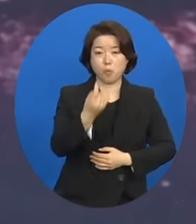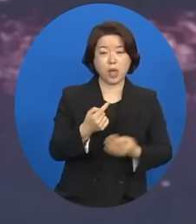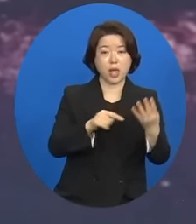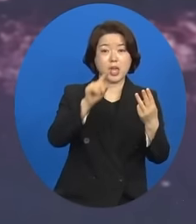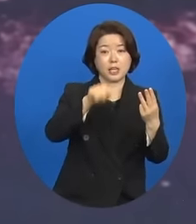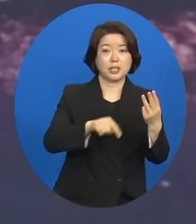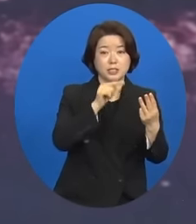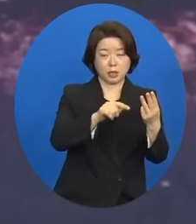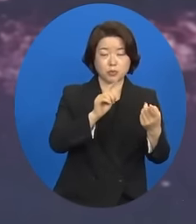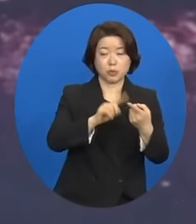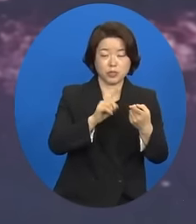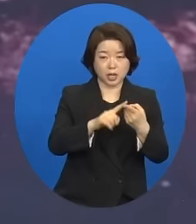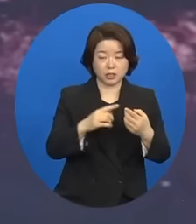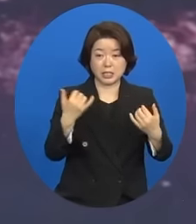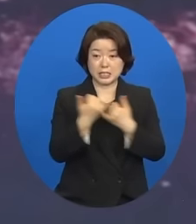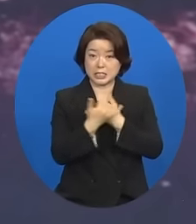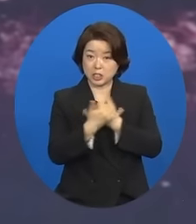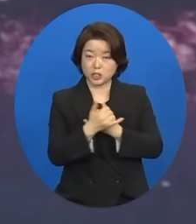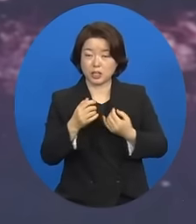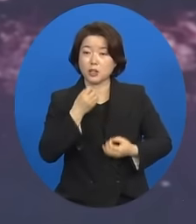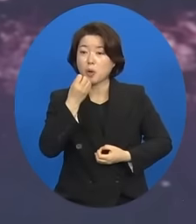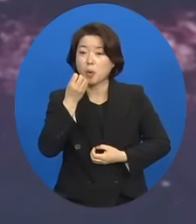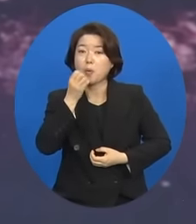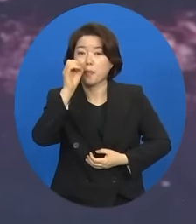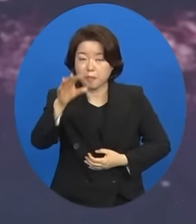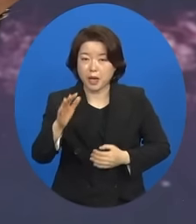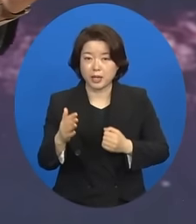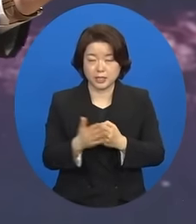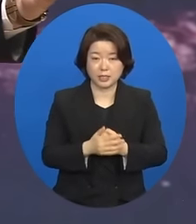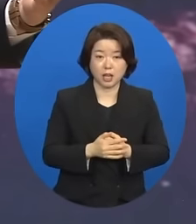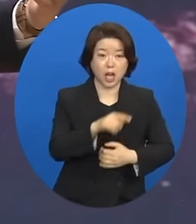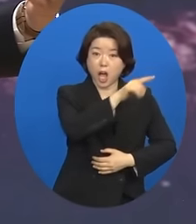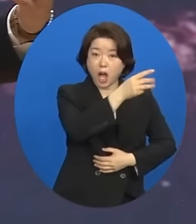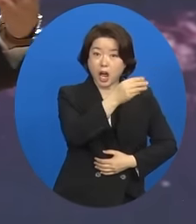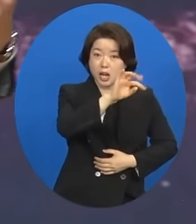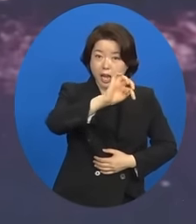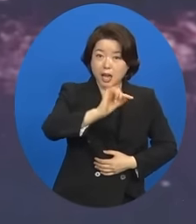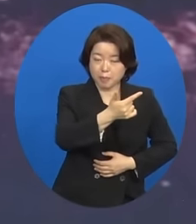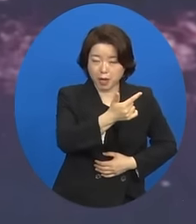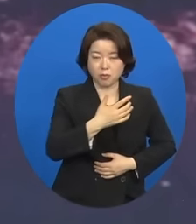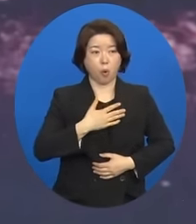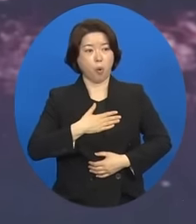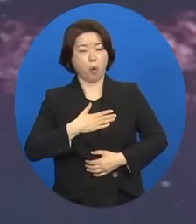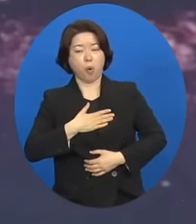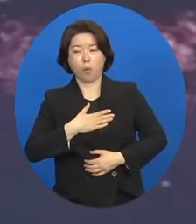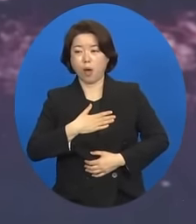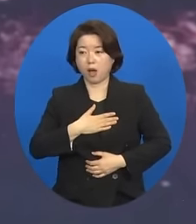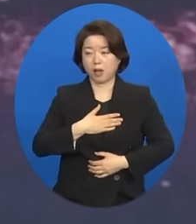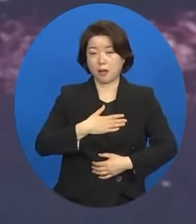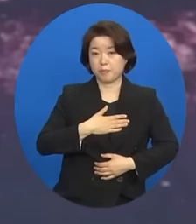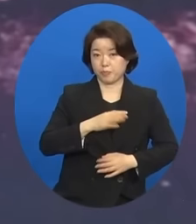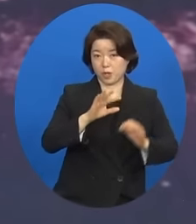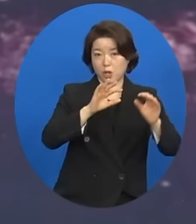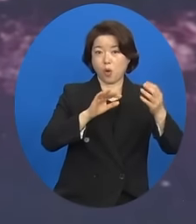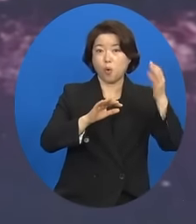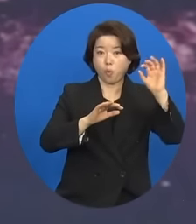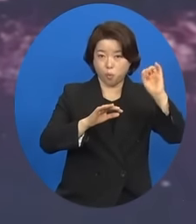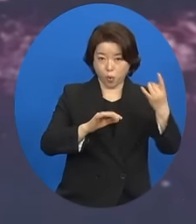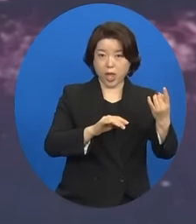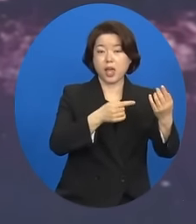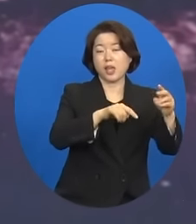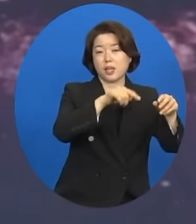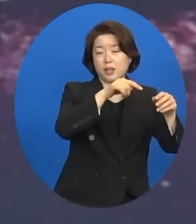것을 이야기하니까 이제 그 라반이 알게 되고 라반이 야곱을 반갑게 맞이하게 됩니다